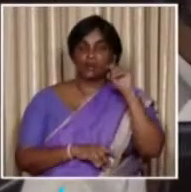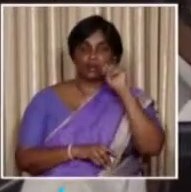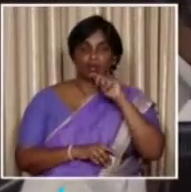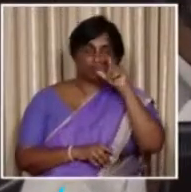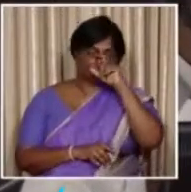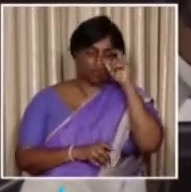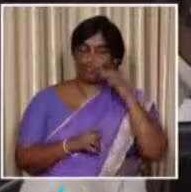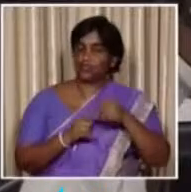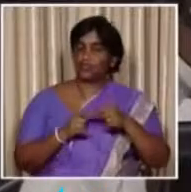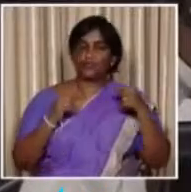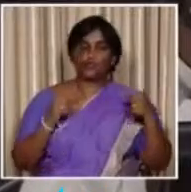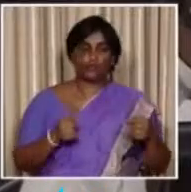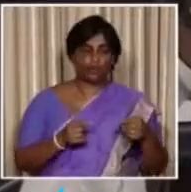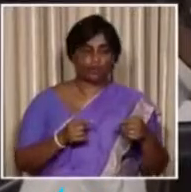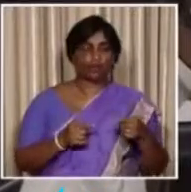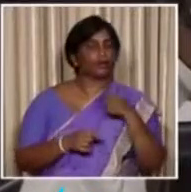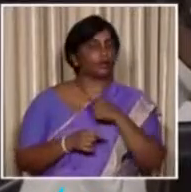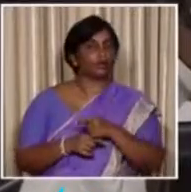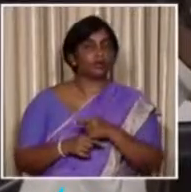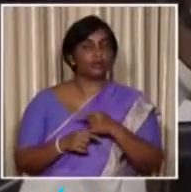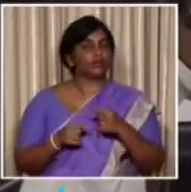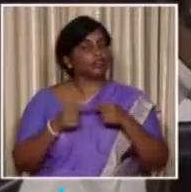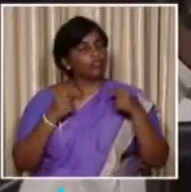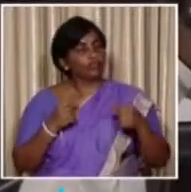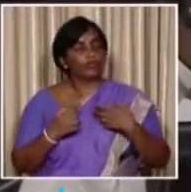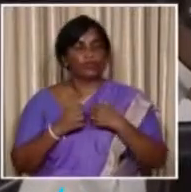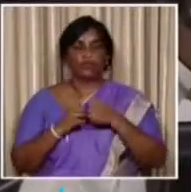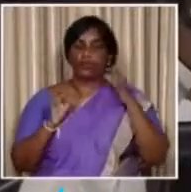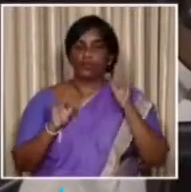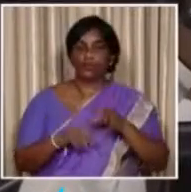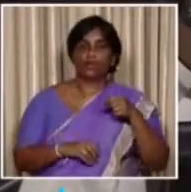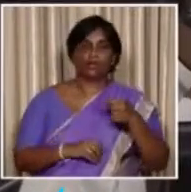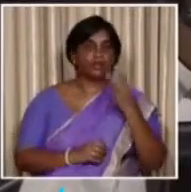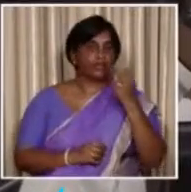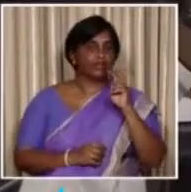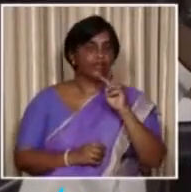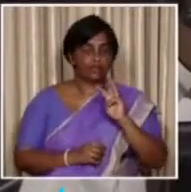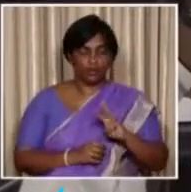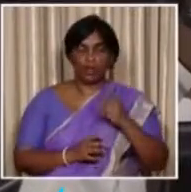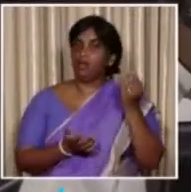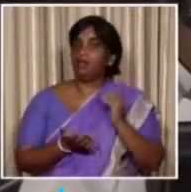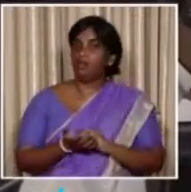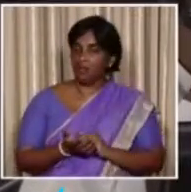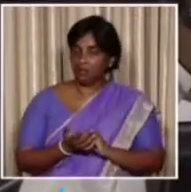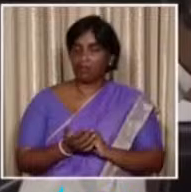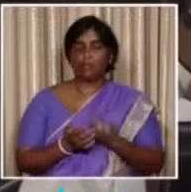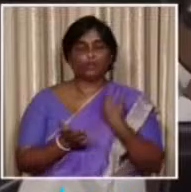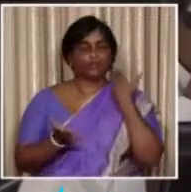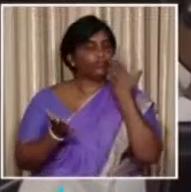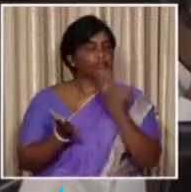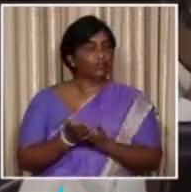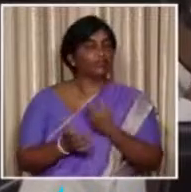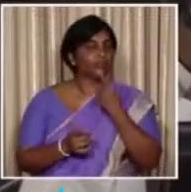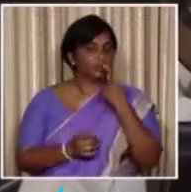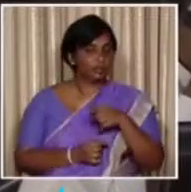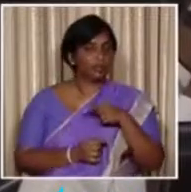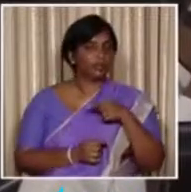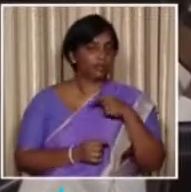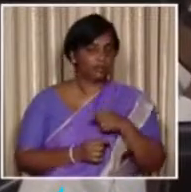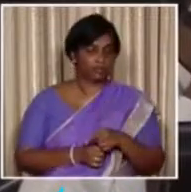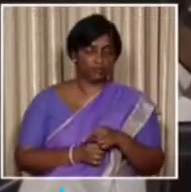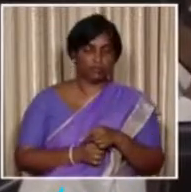වුණා. එයා විරුද්ධ වුණා. එයා විරුද්ධලා ඒකත් කරේ නැහැ. අද 2023 දී නැවතත් එනවා. එතකොට මේ නිසා